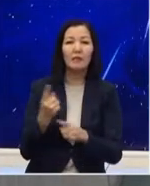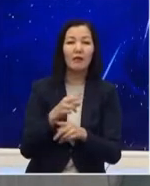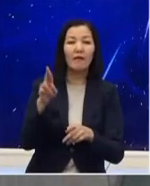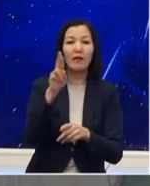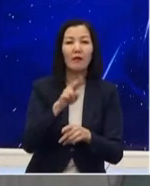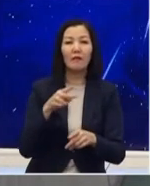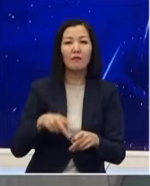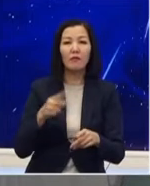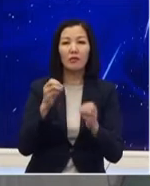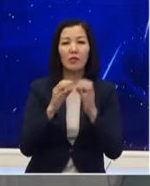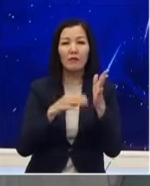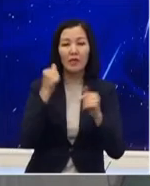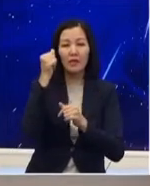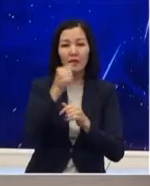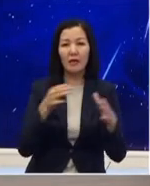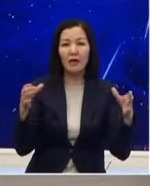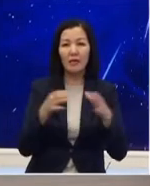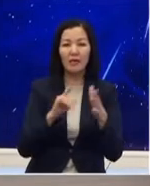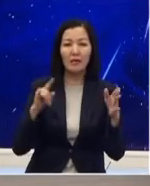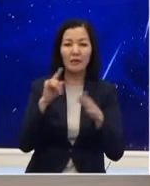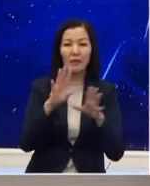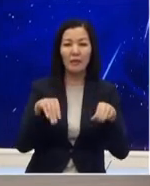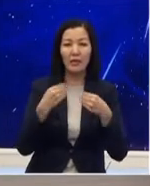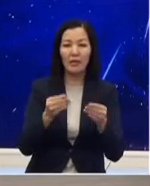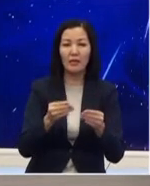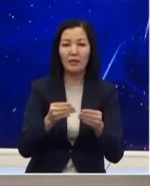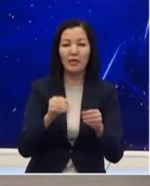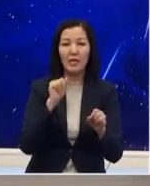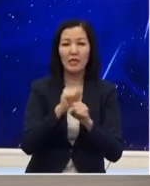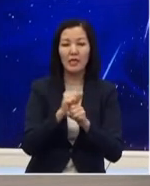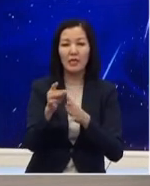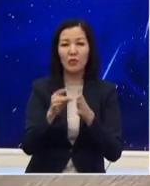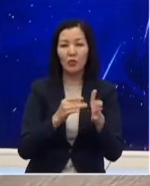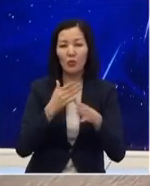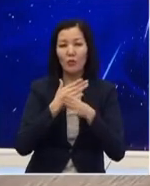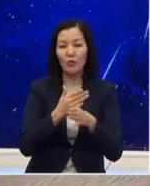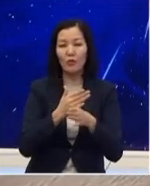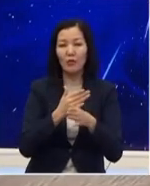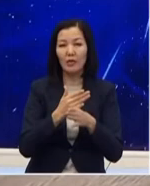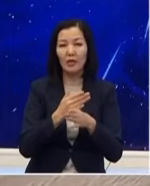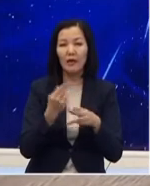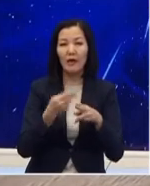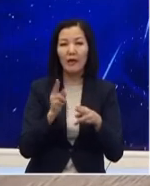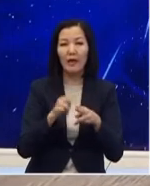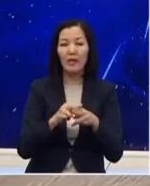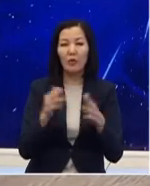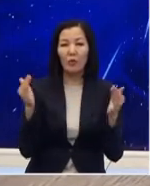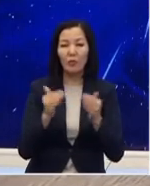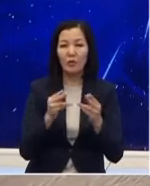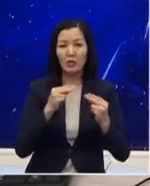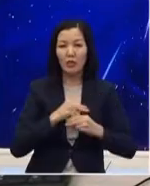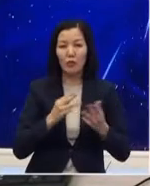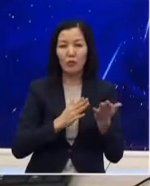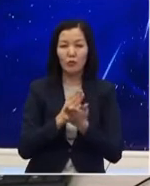января 2019 года отделение санавиации передано на баланс станции скорой неотложной медицинской помощи. И это значительно упростило работу